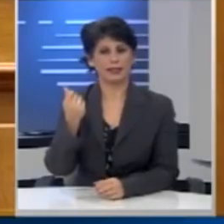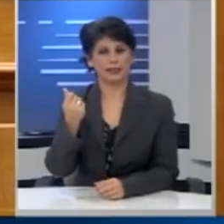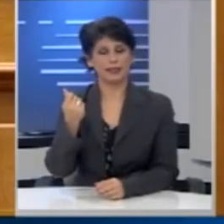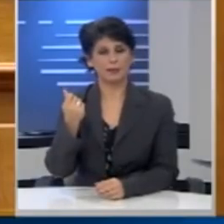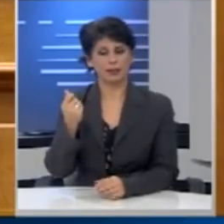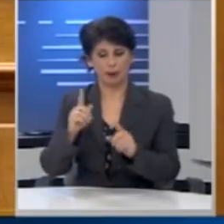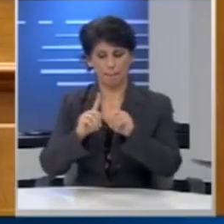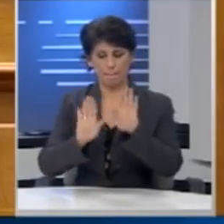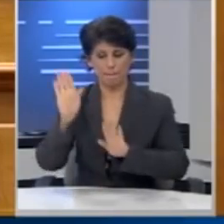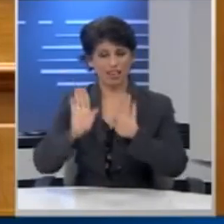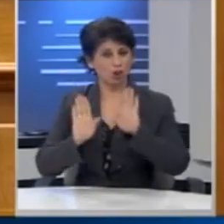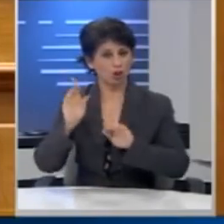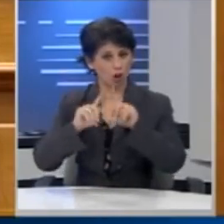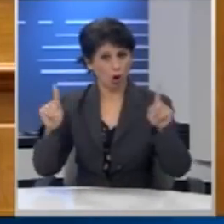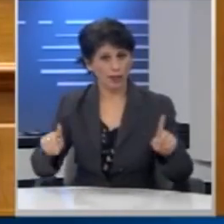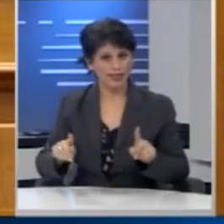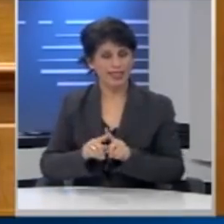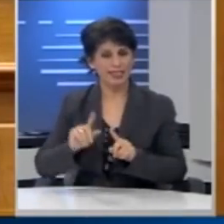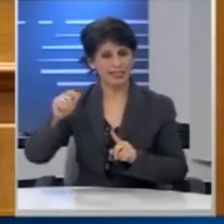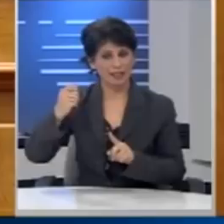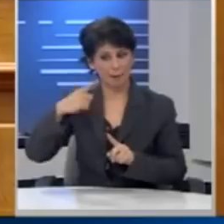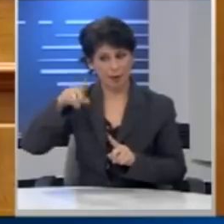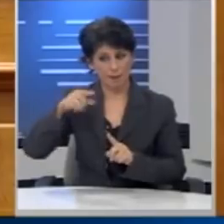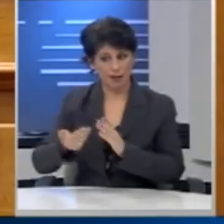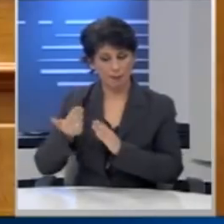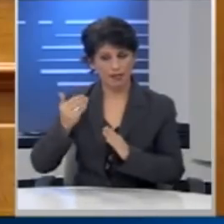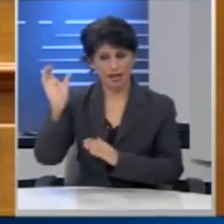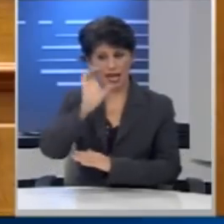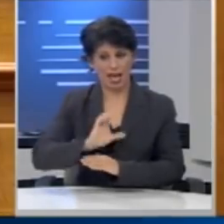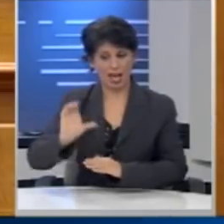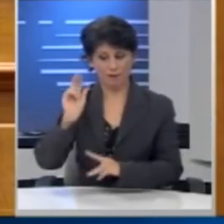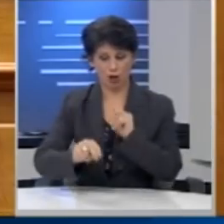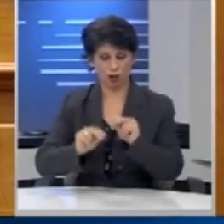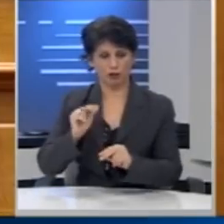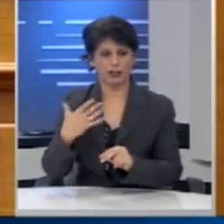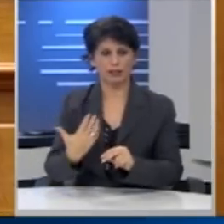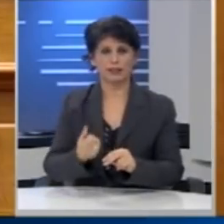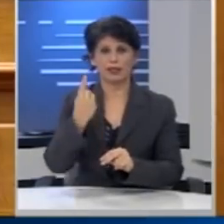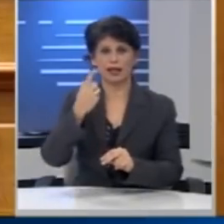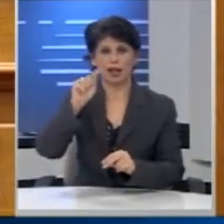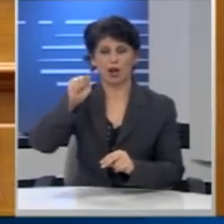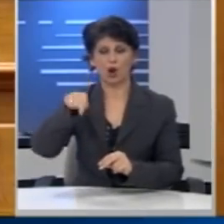ΔΕΗ μία μέρα πριν από τις ευρωεκλογές ήταν στο